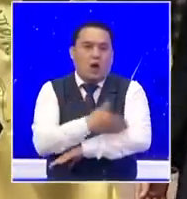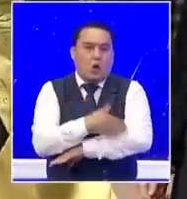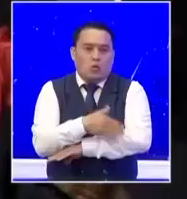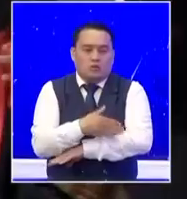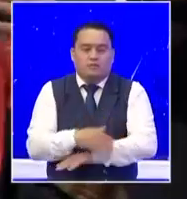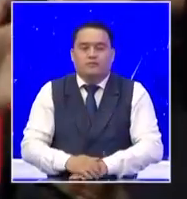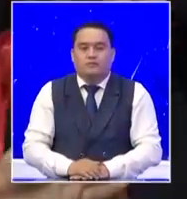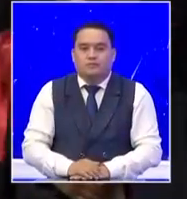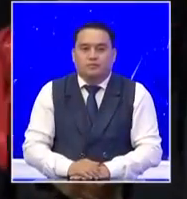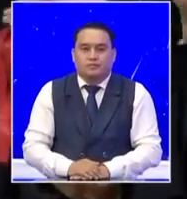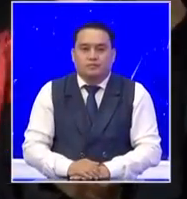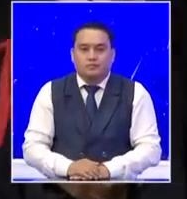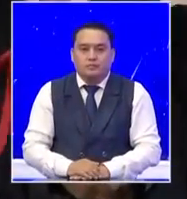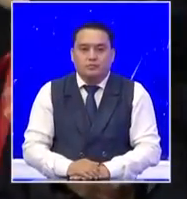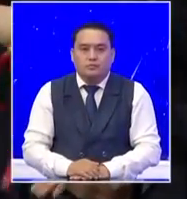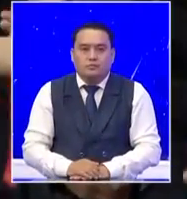на открытом воздухе.